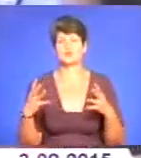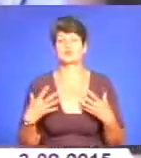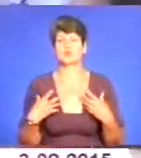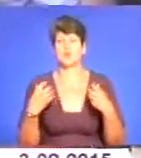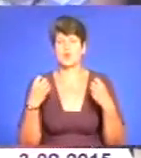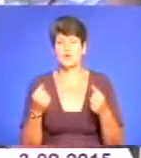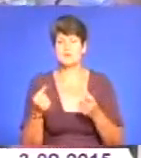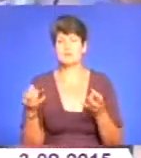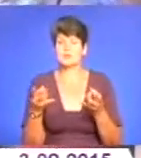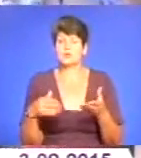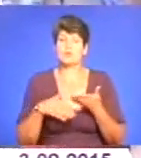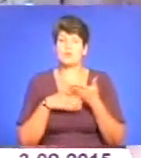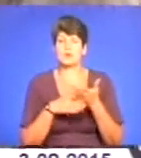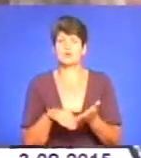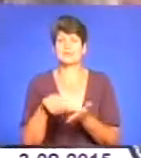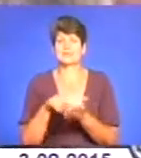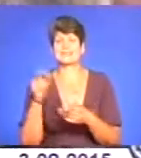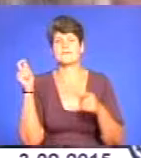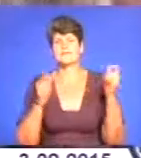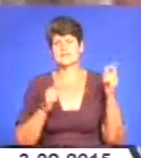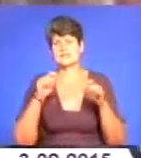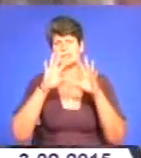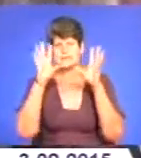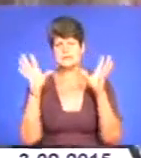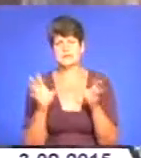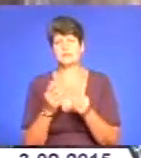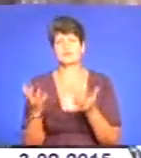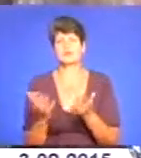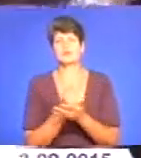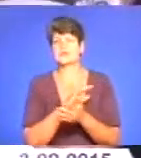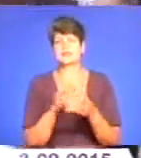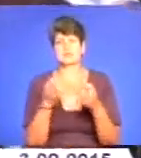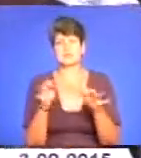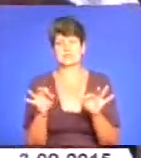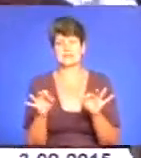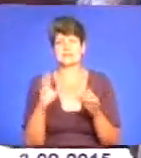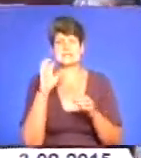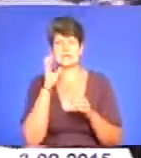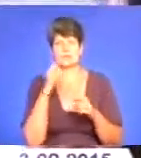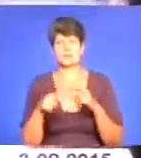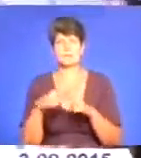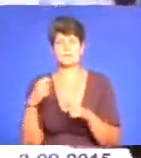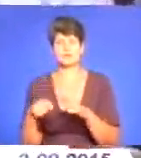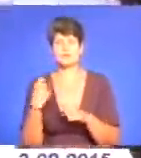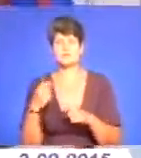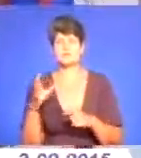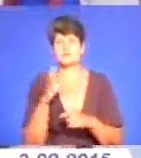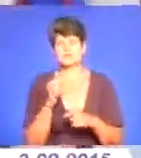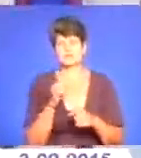за потреби допомагали учасникам фестивалю. Загалом вдалося не допустити серйозних правопорушень та злочинів під